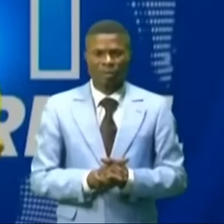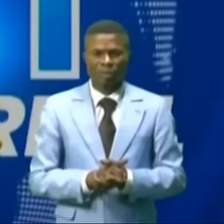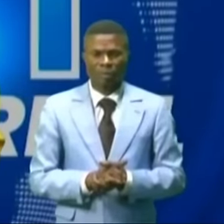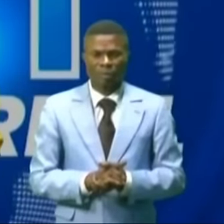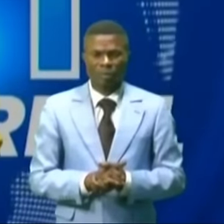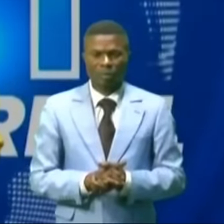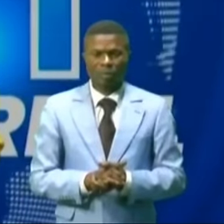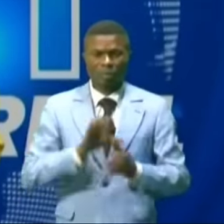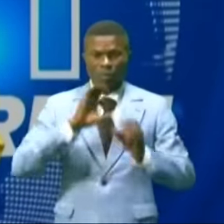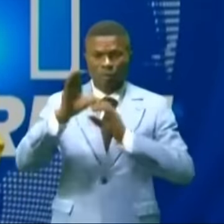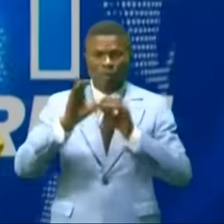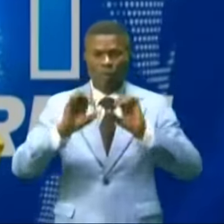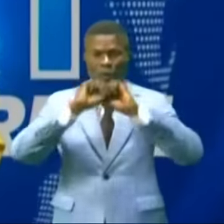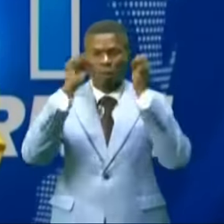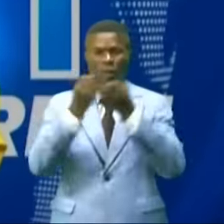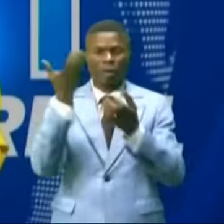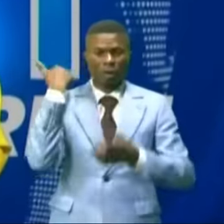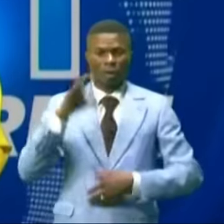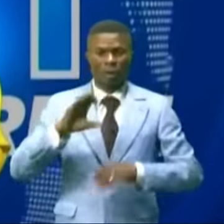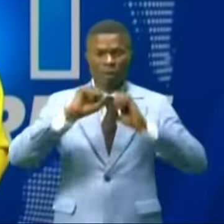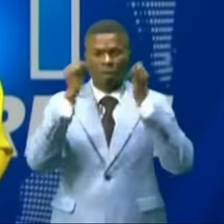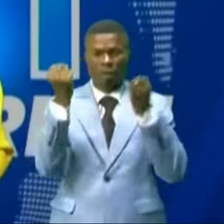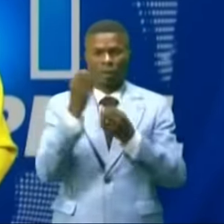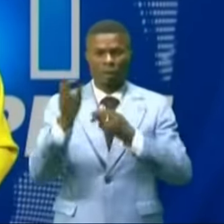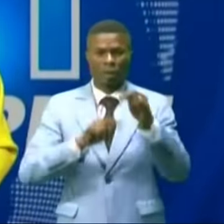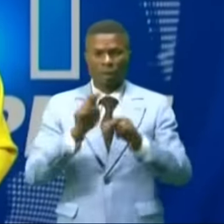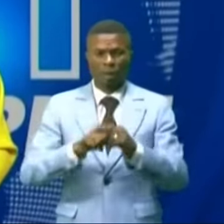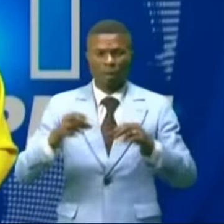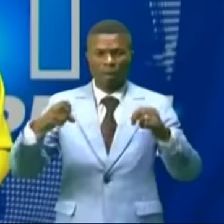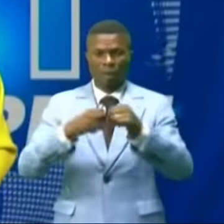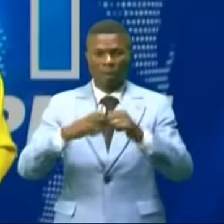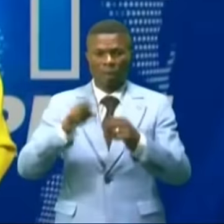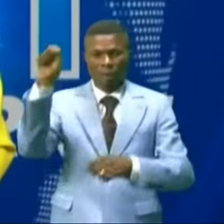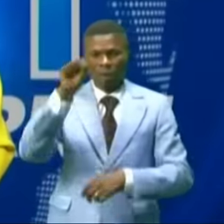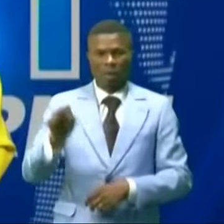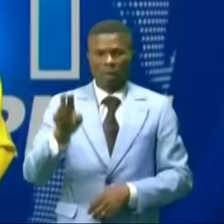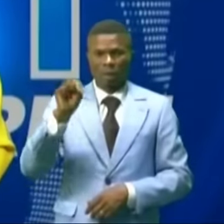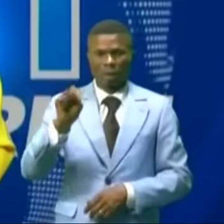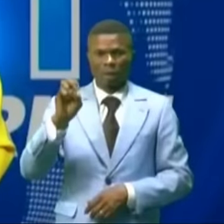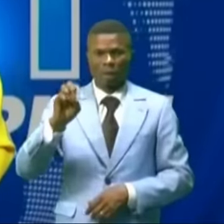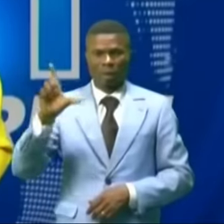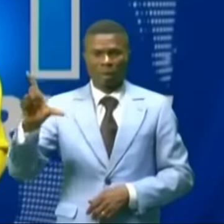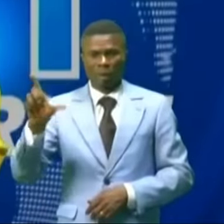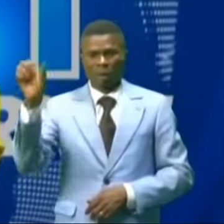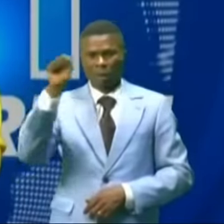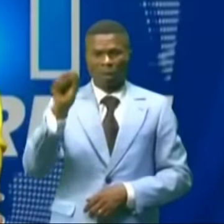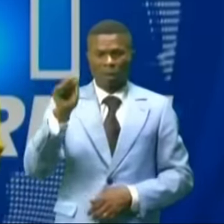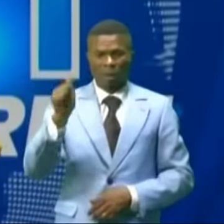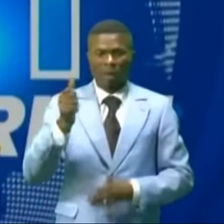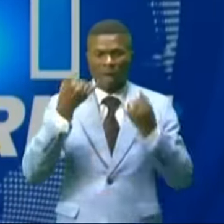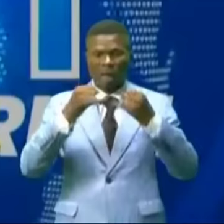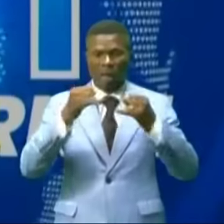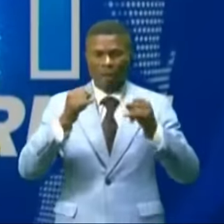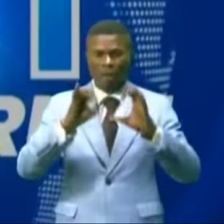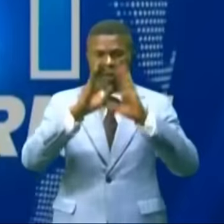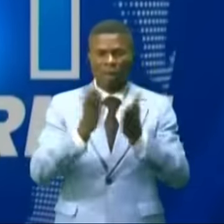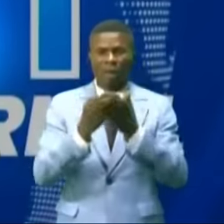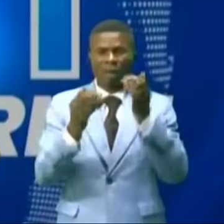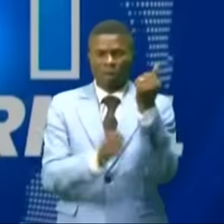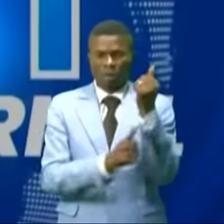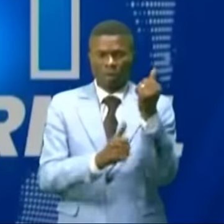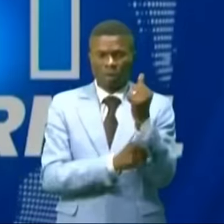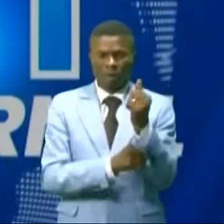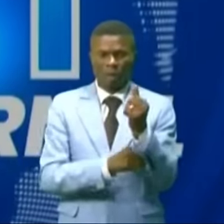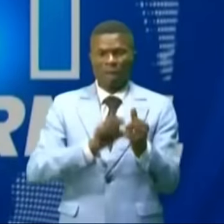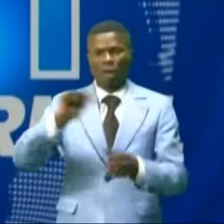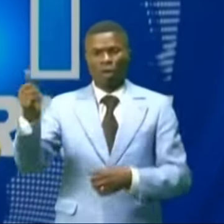Et puis ce communiqué de la régie des eaux, justement, la Société nationale d'électricité SNEL SA informe à son aimable clientèle de